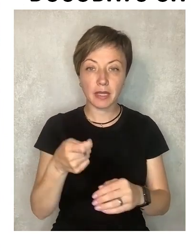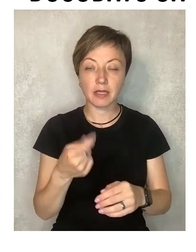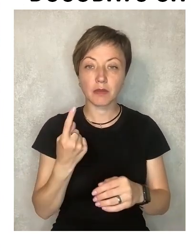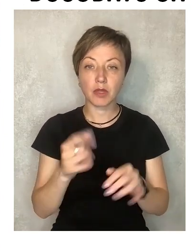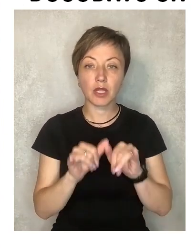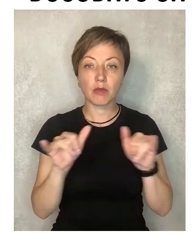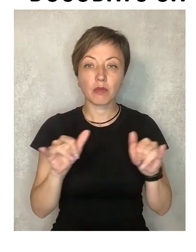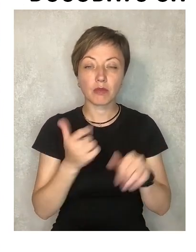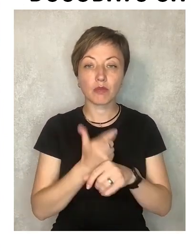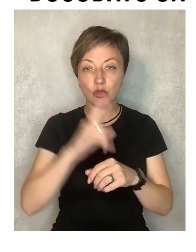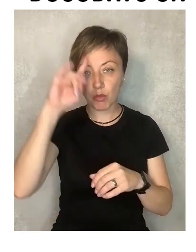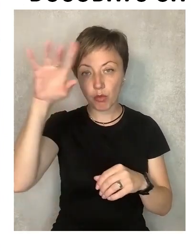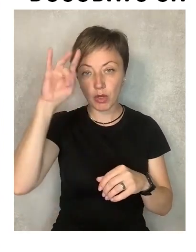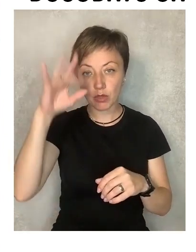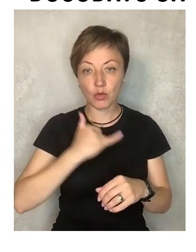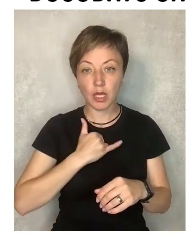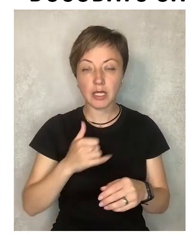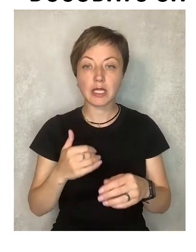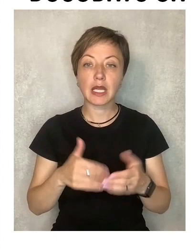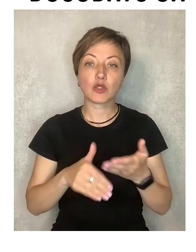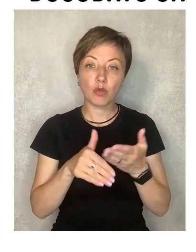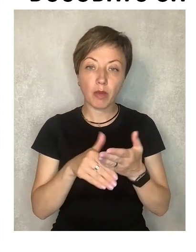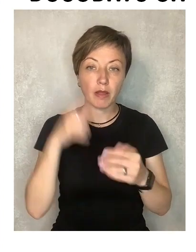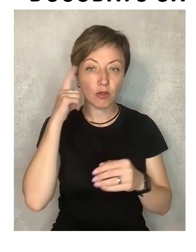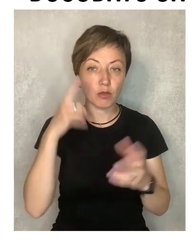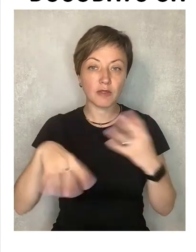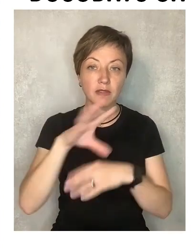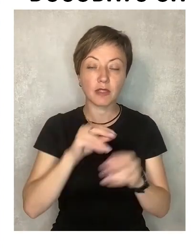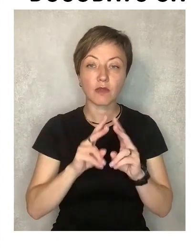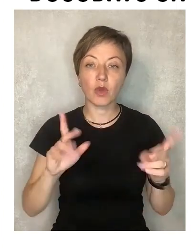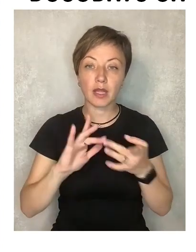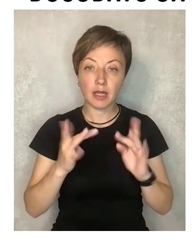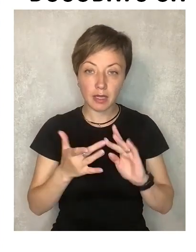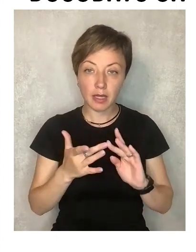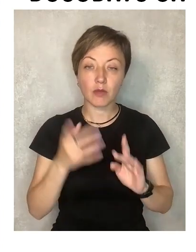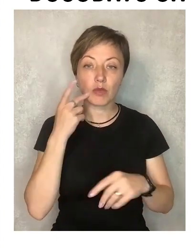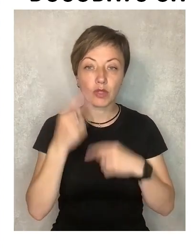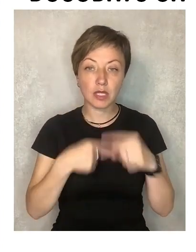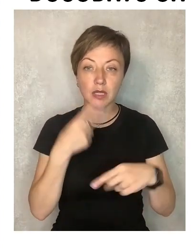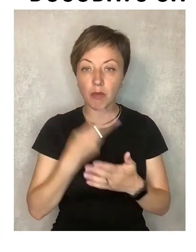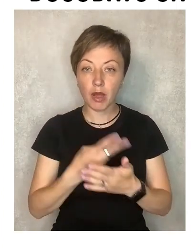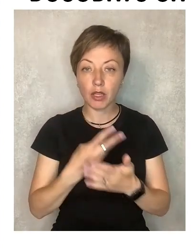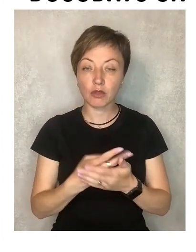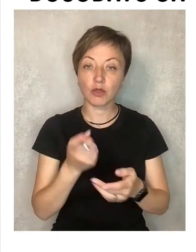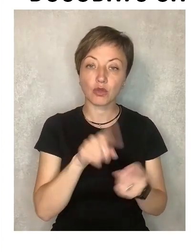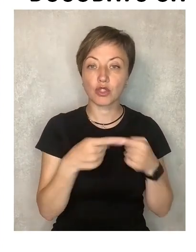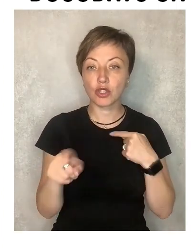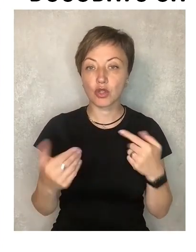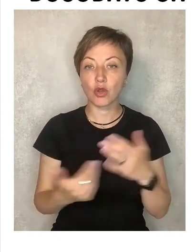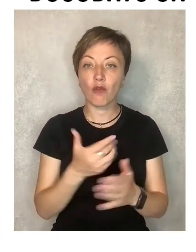нас інструментів. Я думаю, що всі ми, в кого є соцмережі, постійно бачимо ту чи іншу нову петицію і прохання її